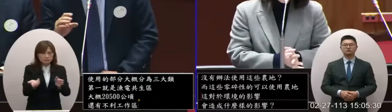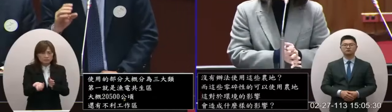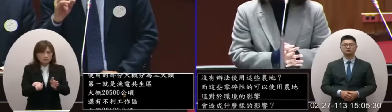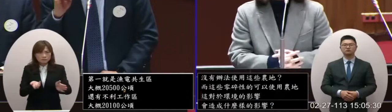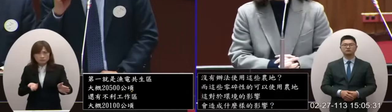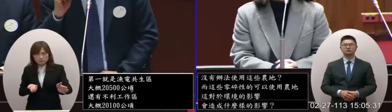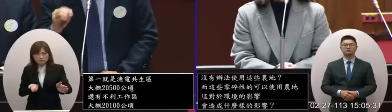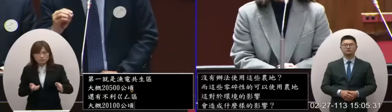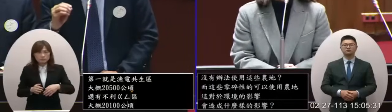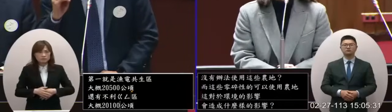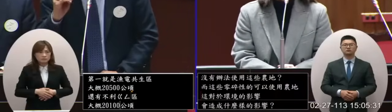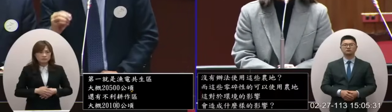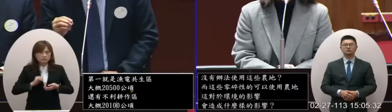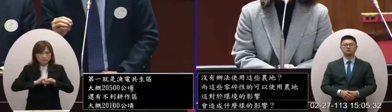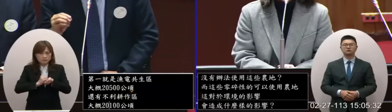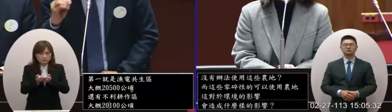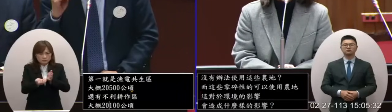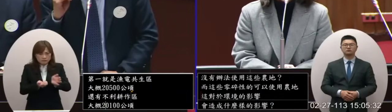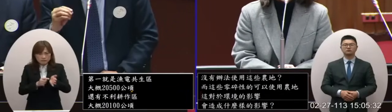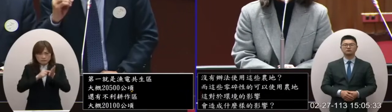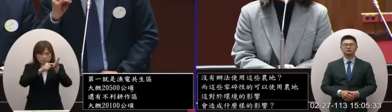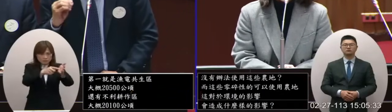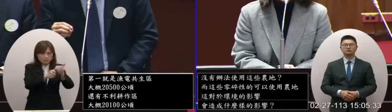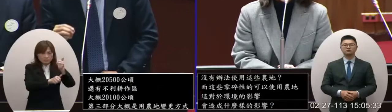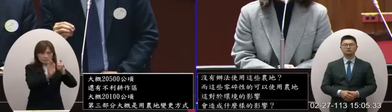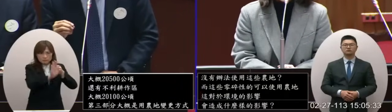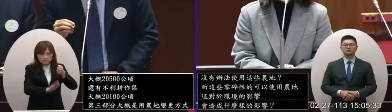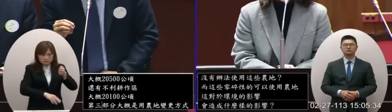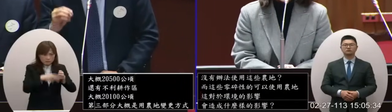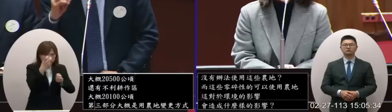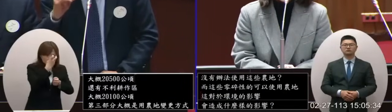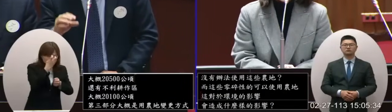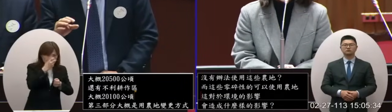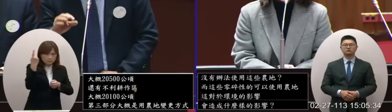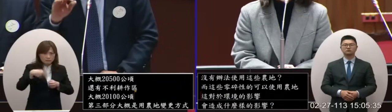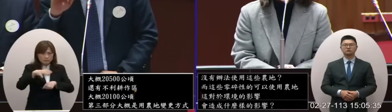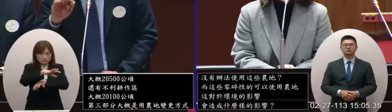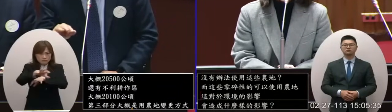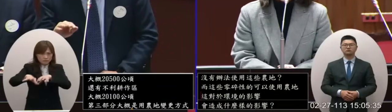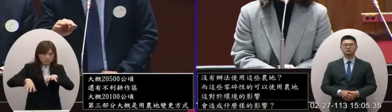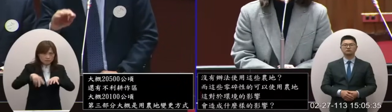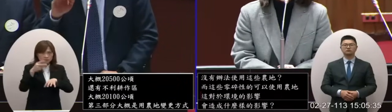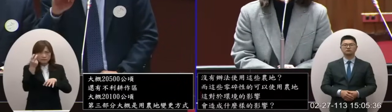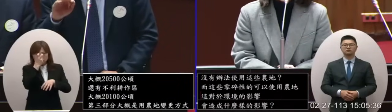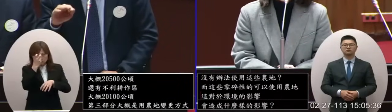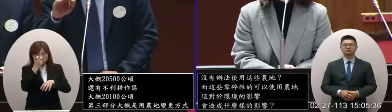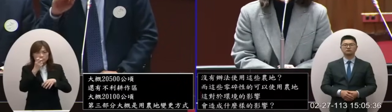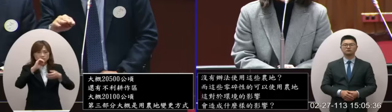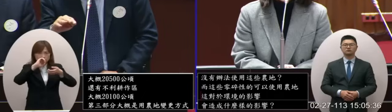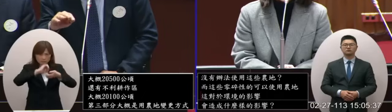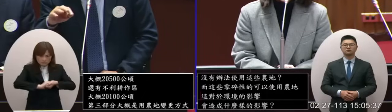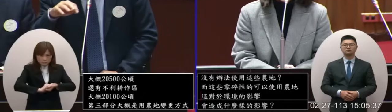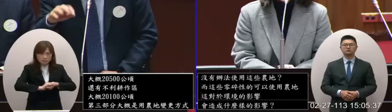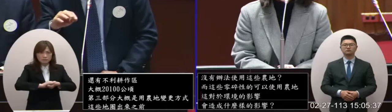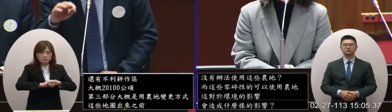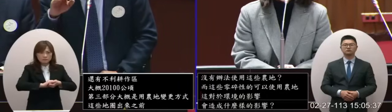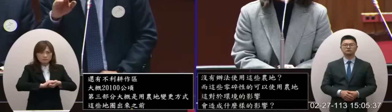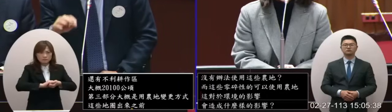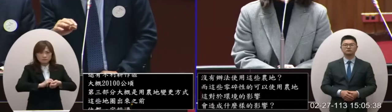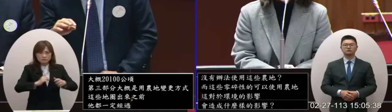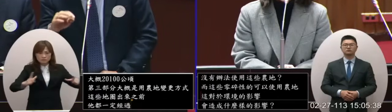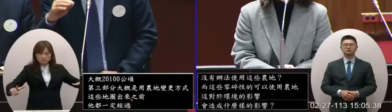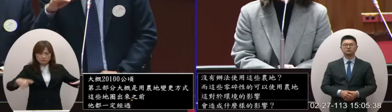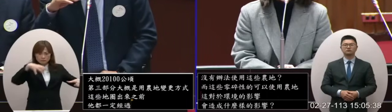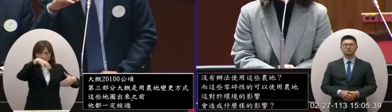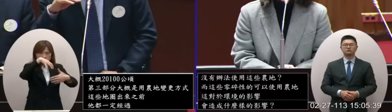都一定经过生态检核跟环社的一个检核，检核完了确定了它不这里面的区位